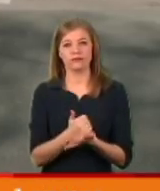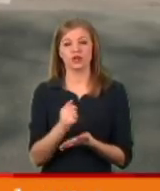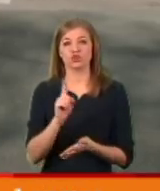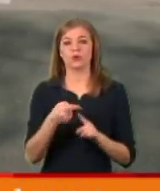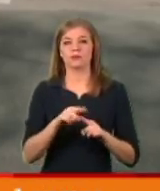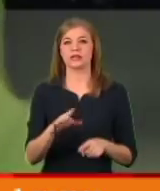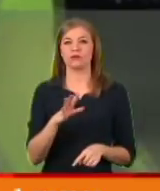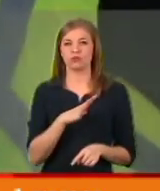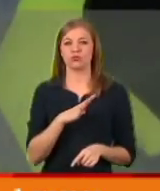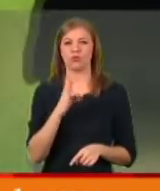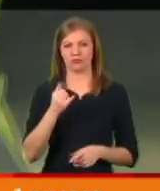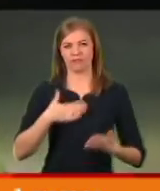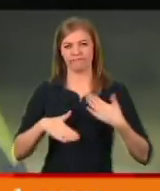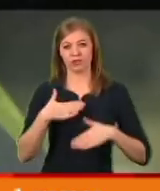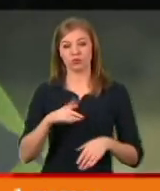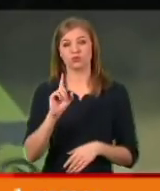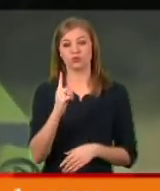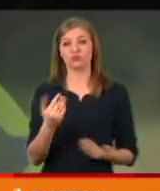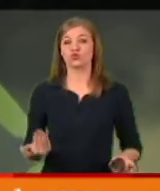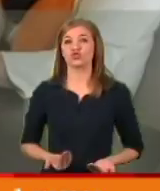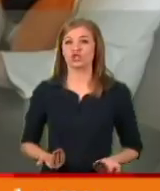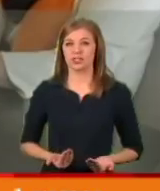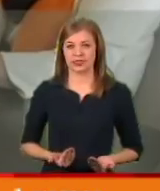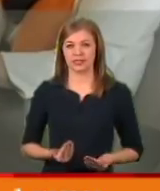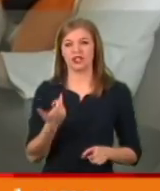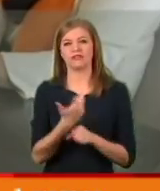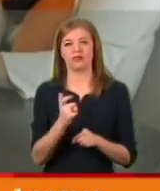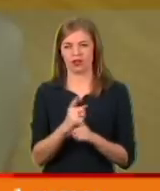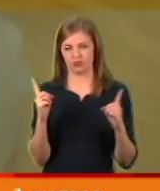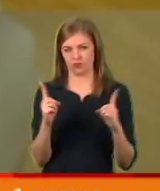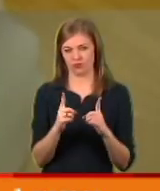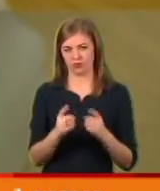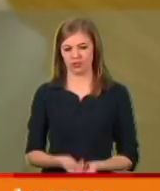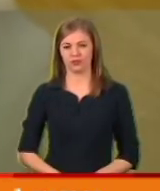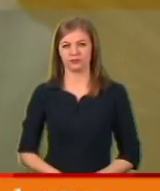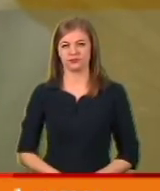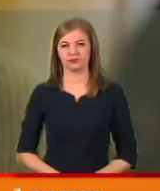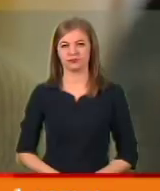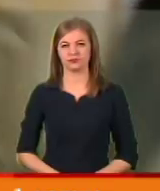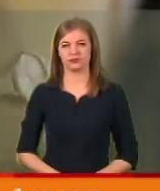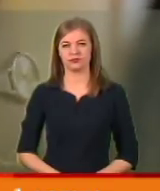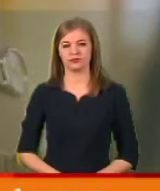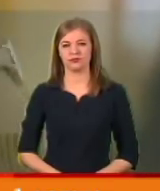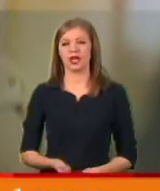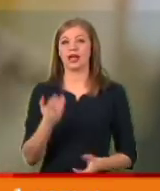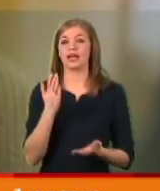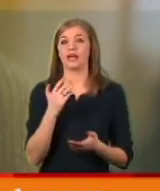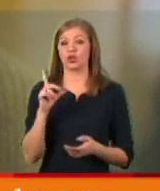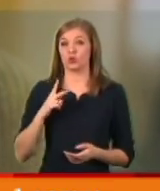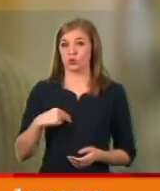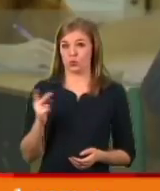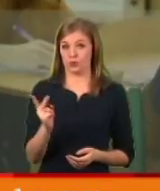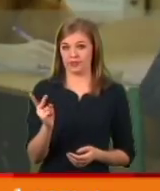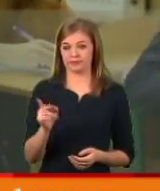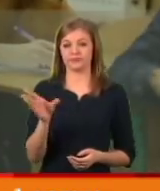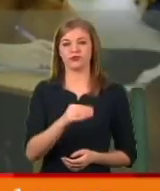щоб це було на втіху, адже життя надто коротке. Дуже важливо. Доньки ж